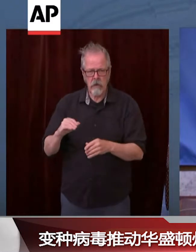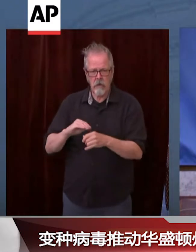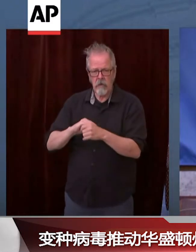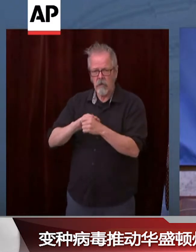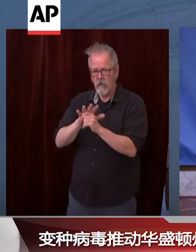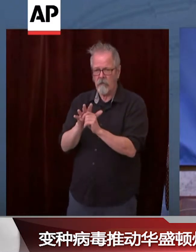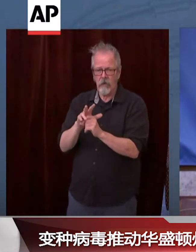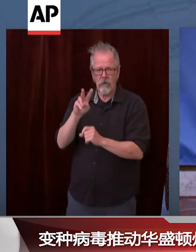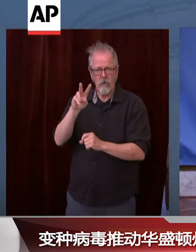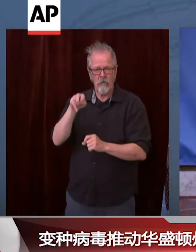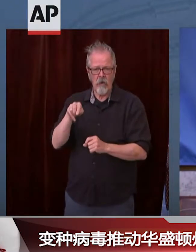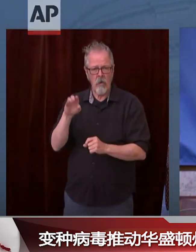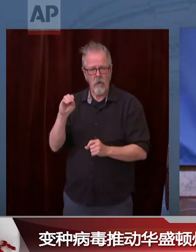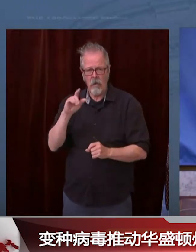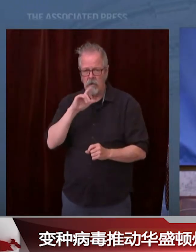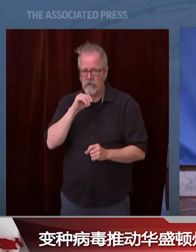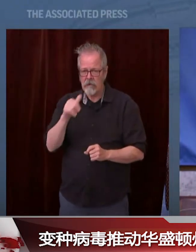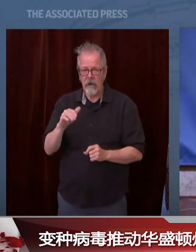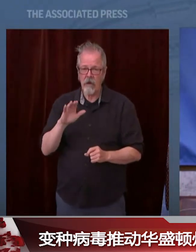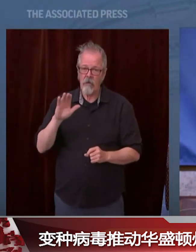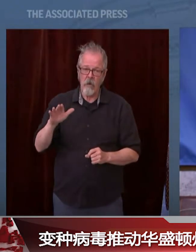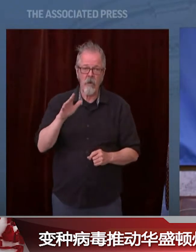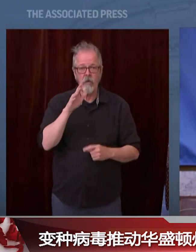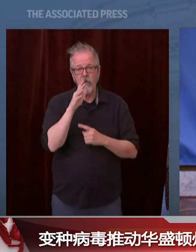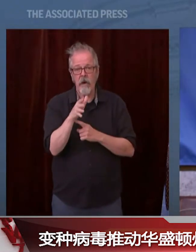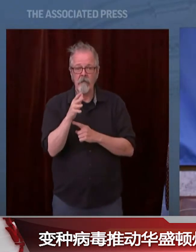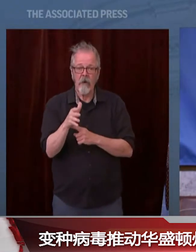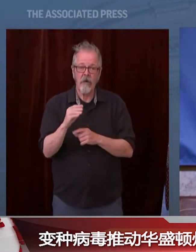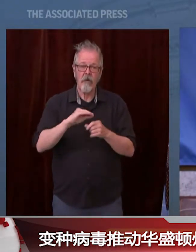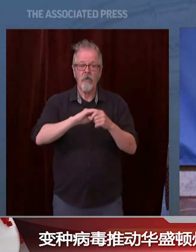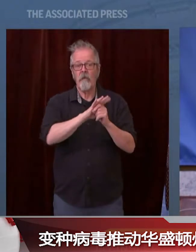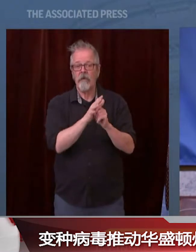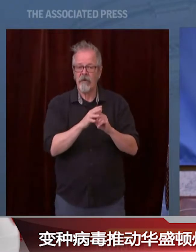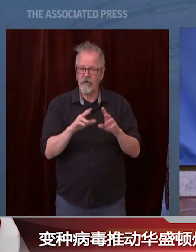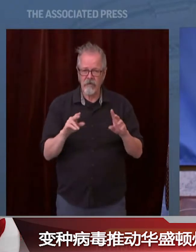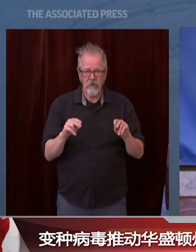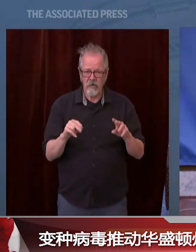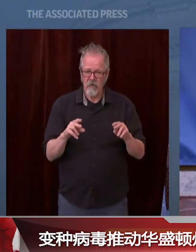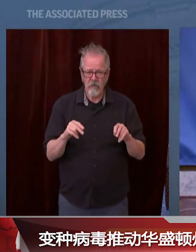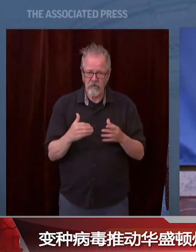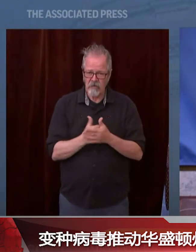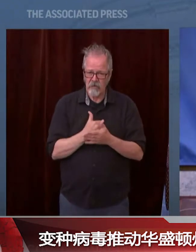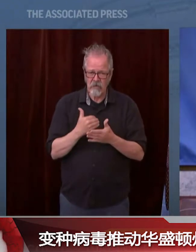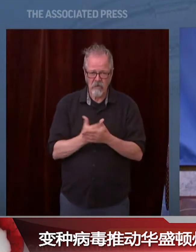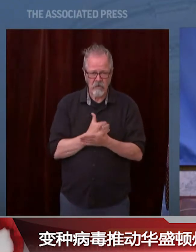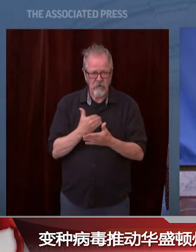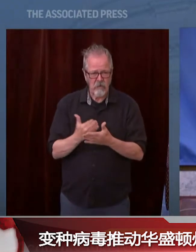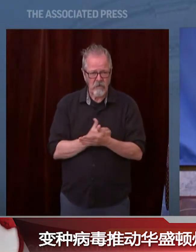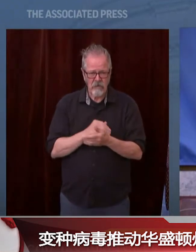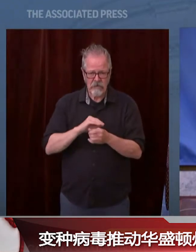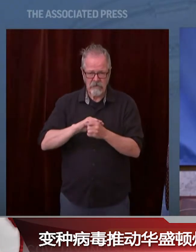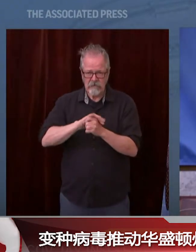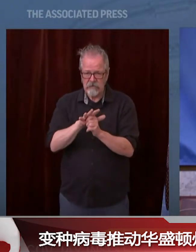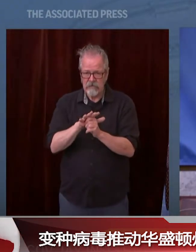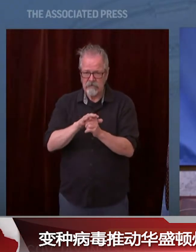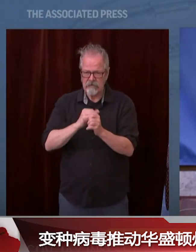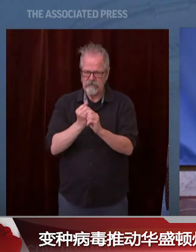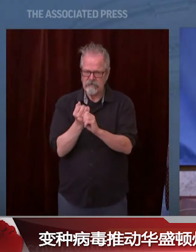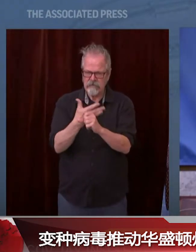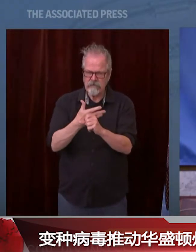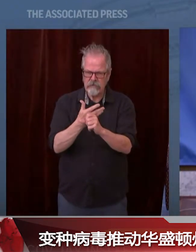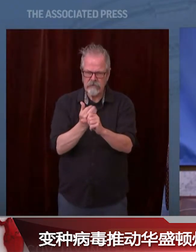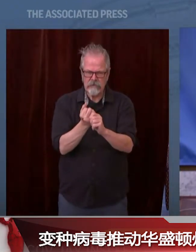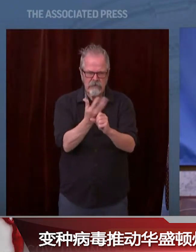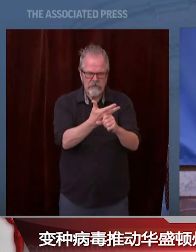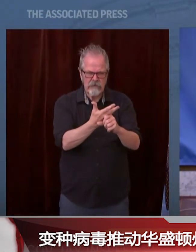顿州州长杰伊·因斯利周四表示，该州第四次新冠病毒浪潮正在风起云涌，这主要是由于新冠病毒